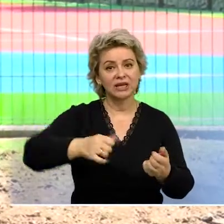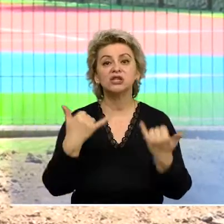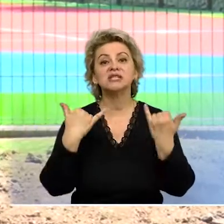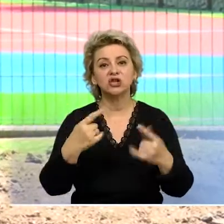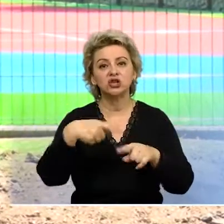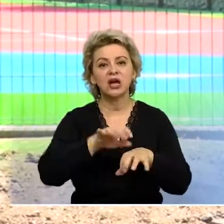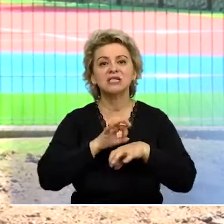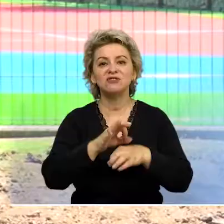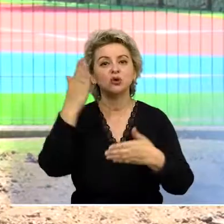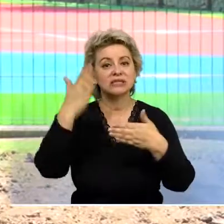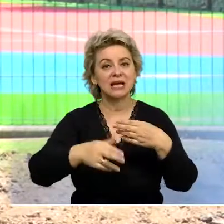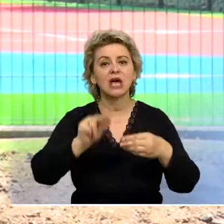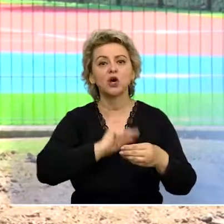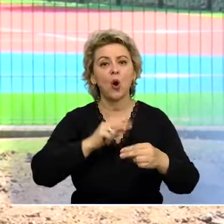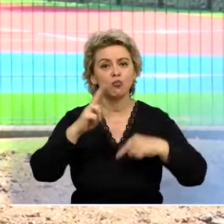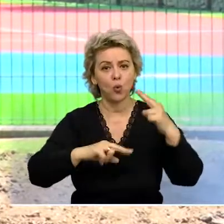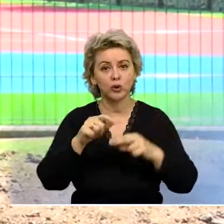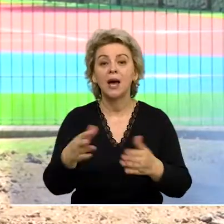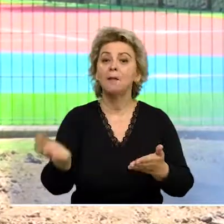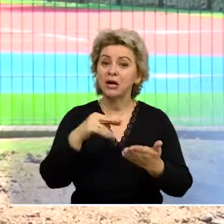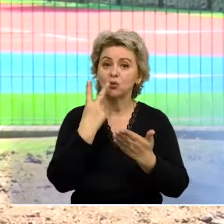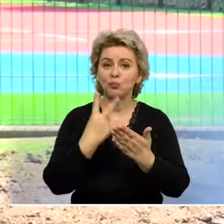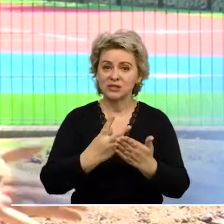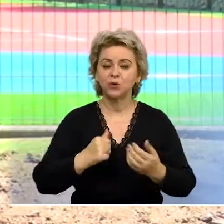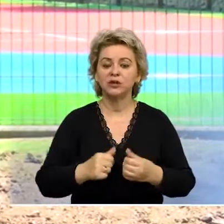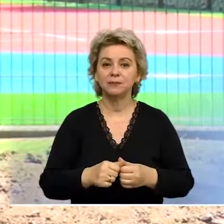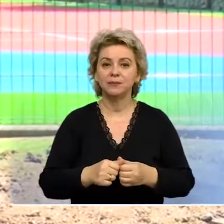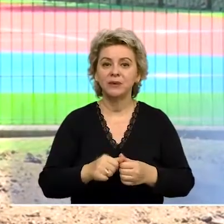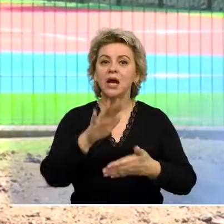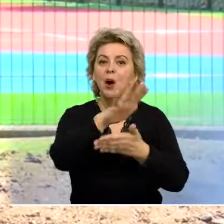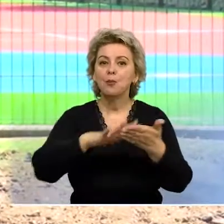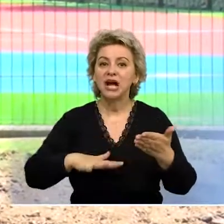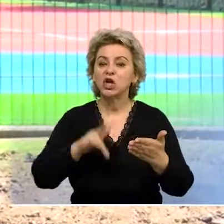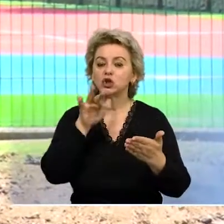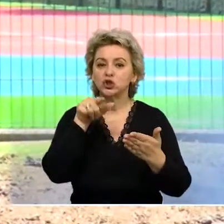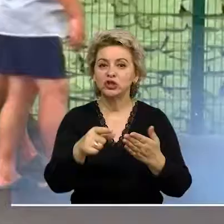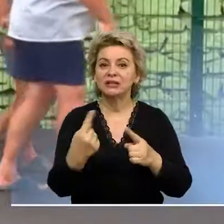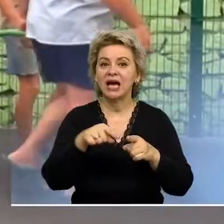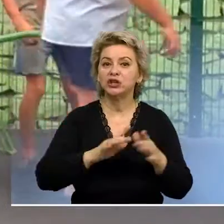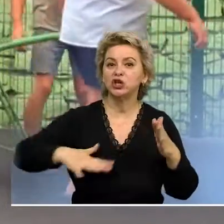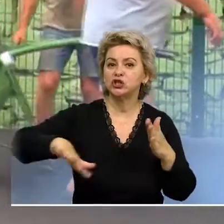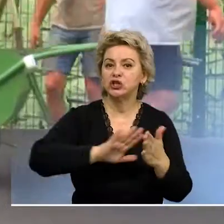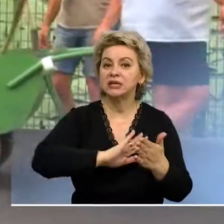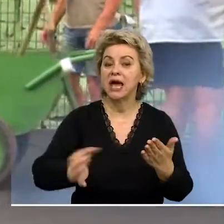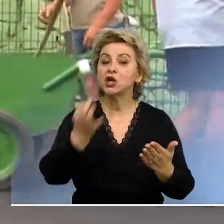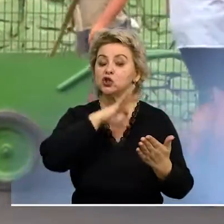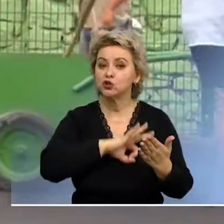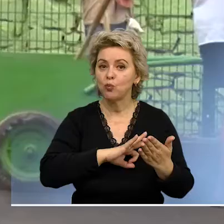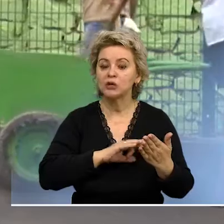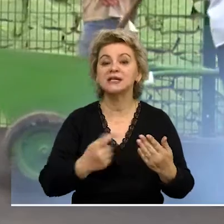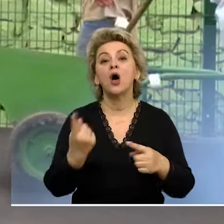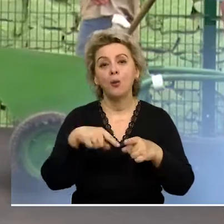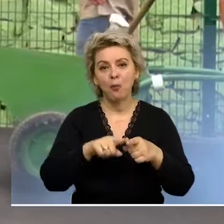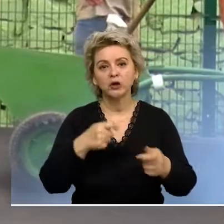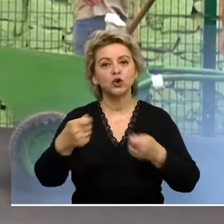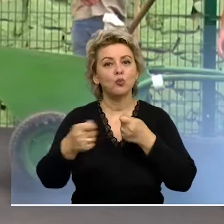баскетболу, большому теннису. Уже сейчас идет завершающий этап работ. Пойдемте посмотрим. Продолжительное время данная